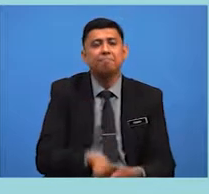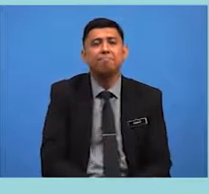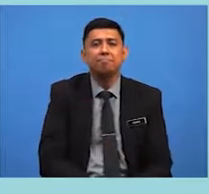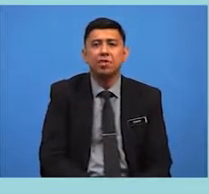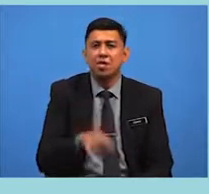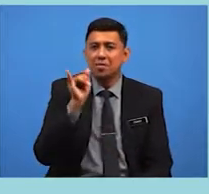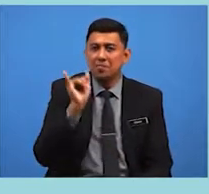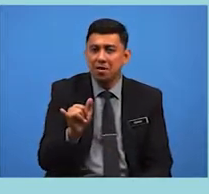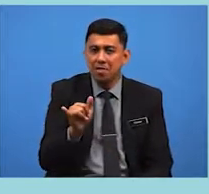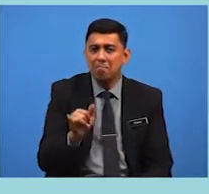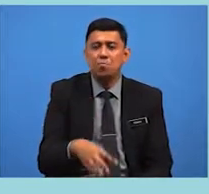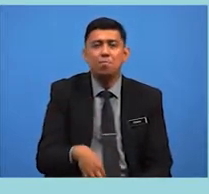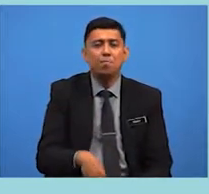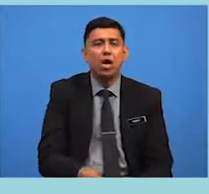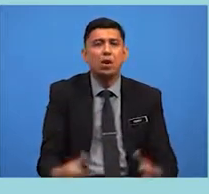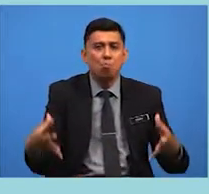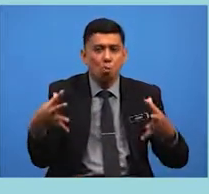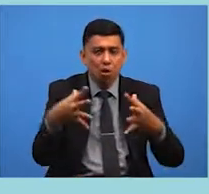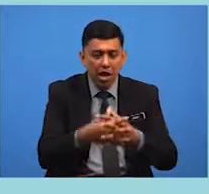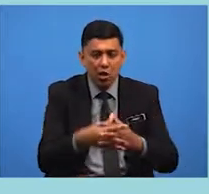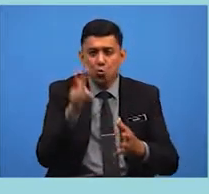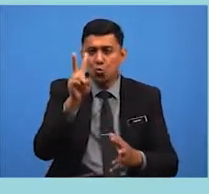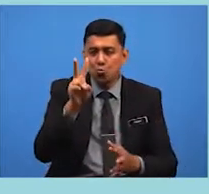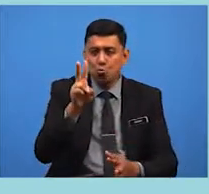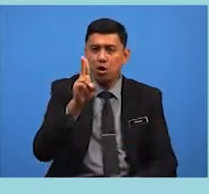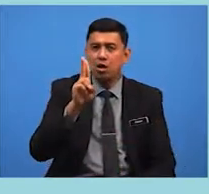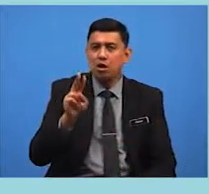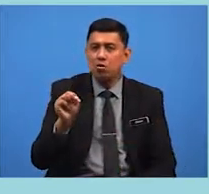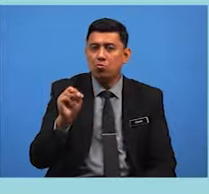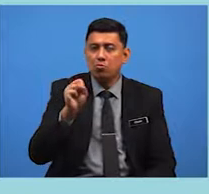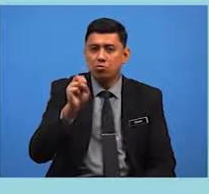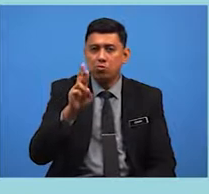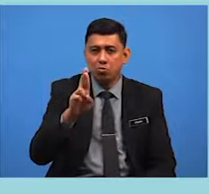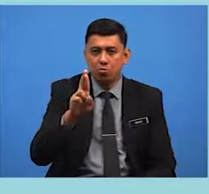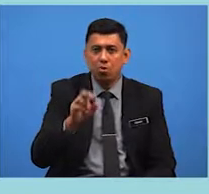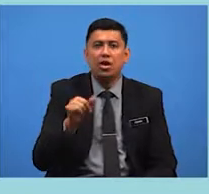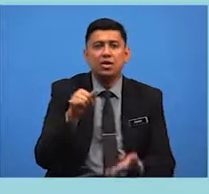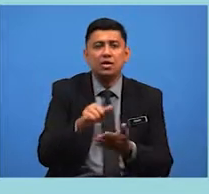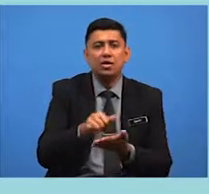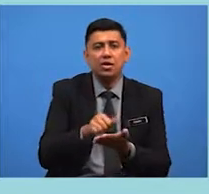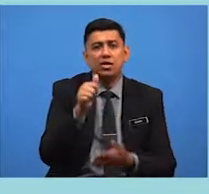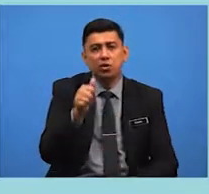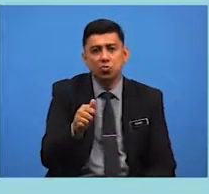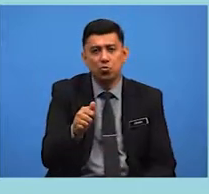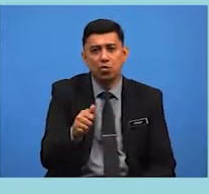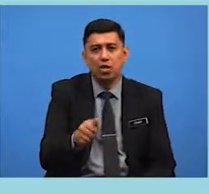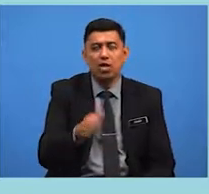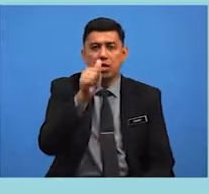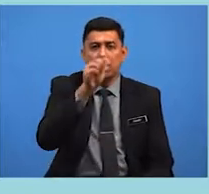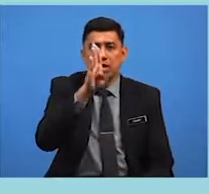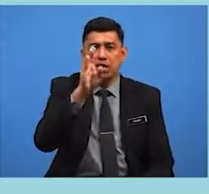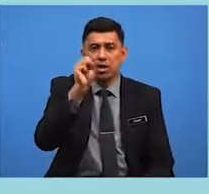Ya, metafora merupakan gabungan dua unsur iaitu abstrak dan